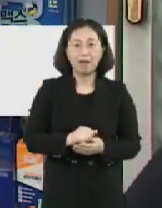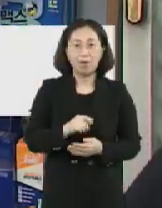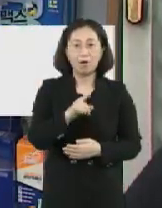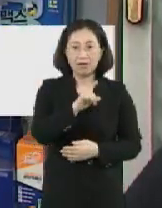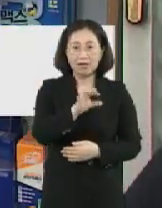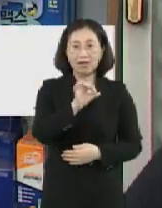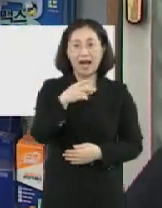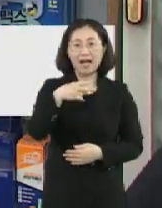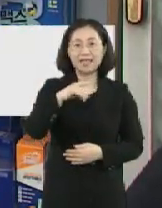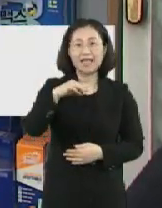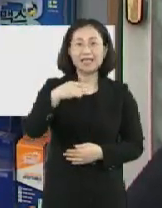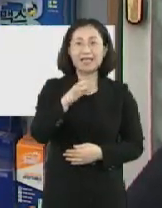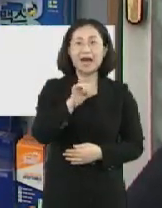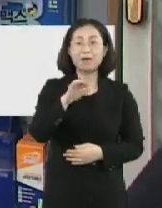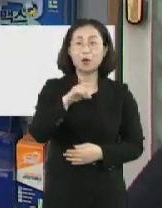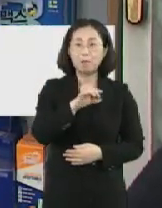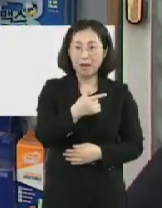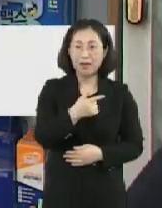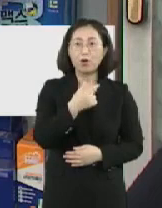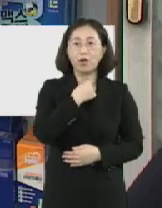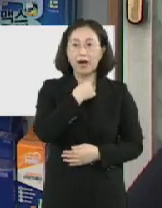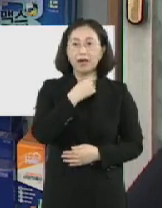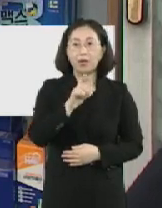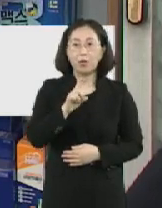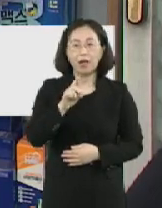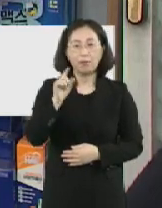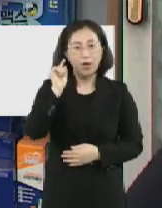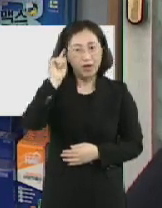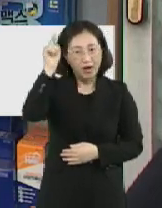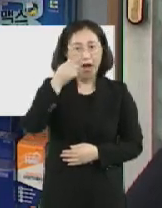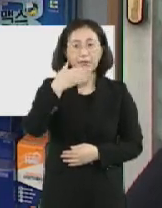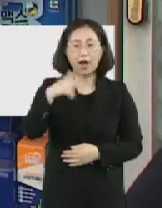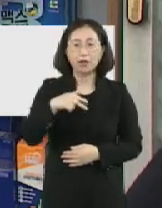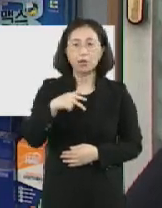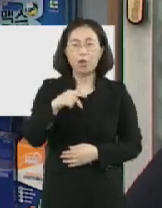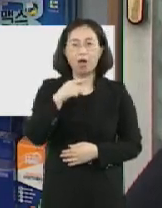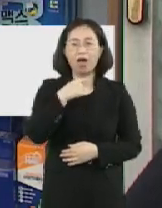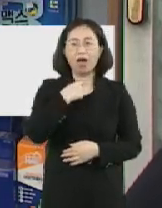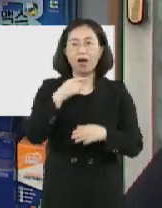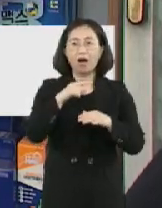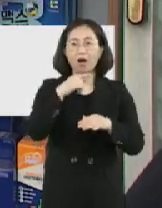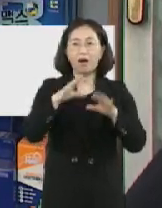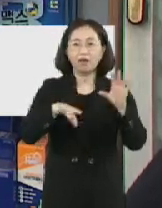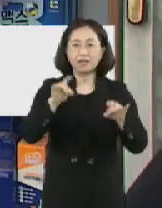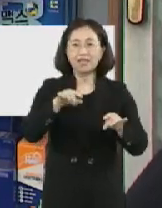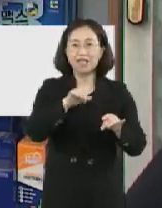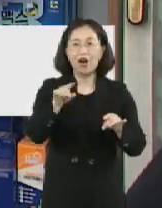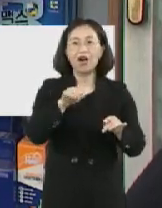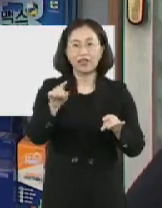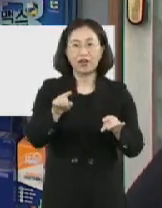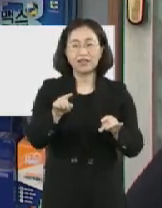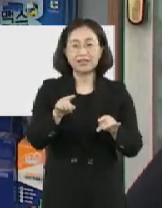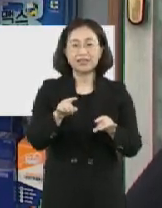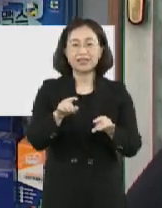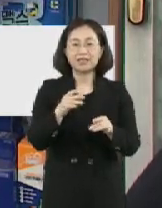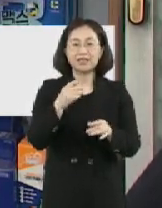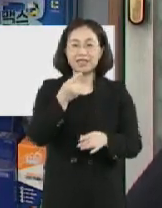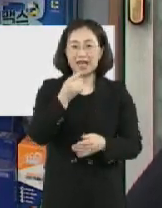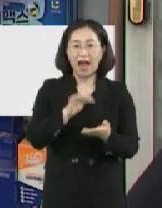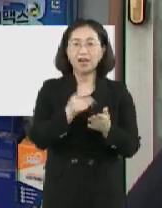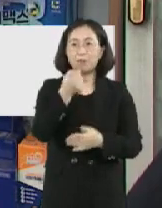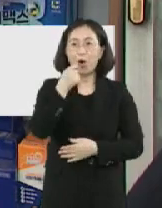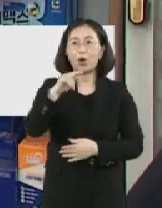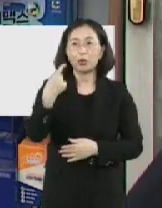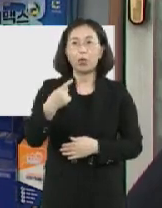고혈압, 당뇨, 고지혈 등 많은 성인병 약을 복용하시는 분들도 상호작용이 크게 없이 안전하게 복용을 할 수 있기 때문에 추천을